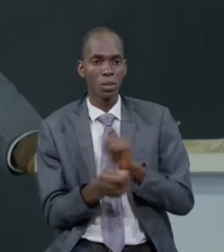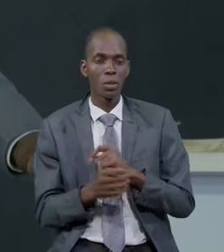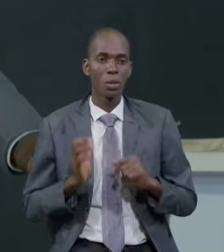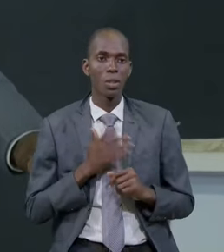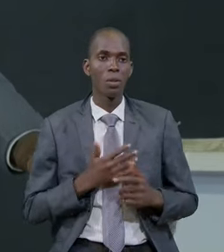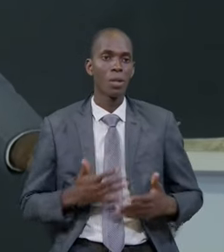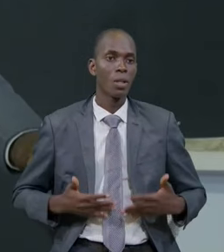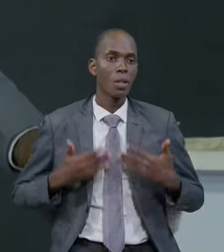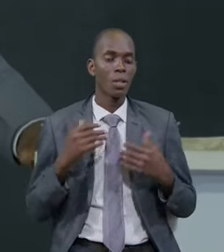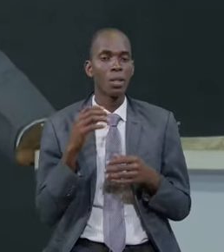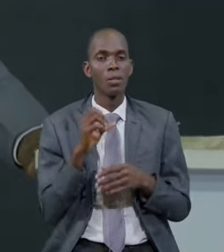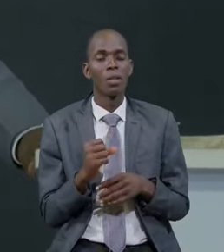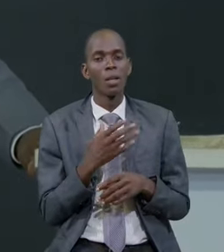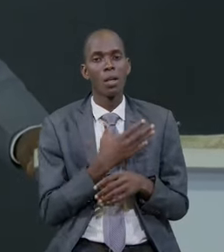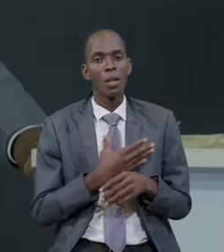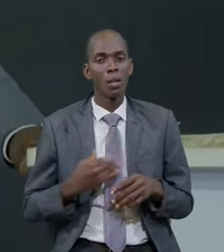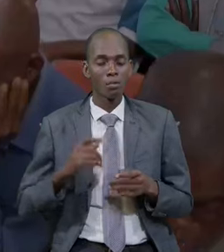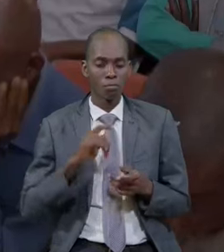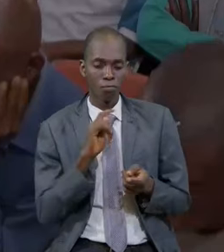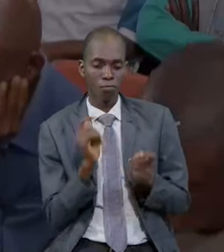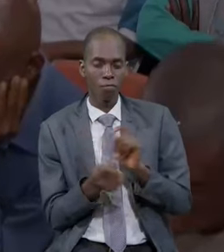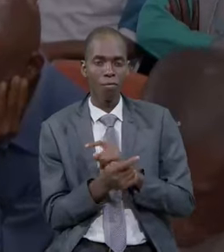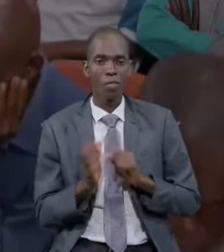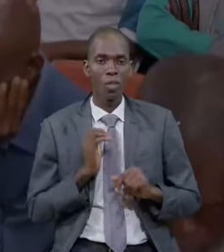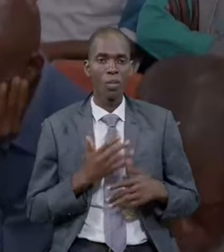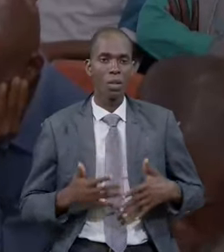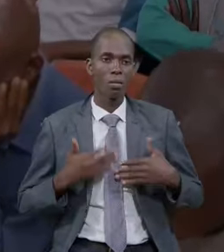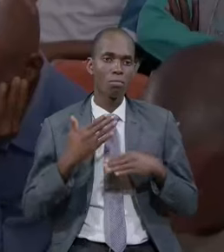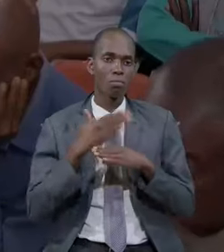vies et transformer nos vies complètement.